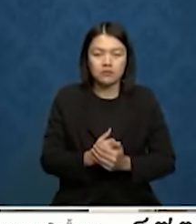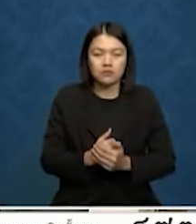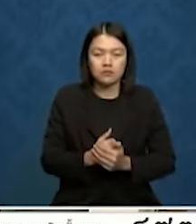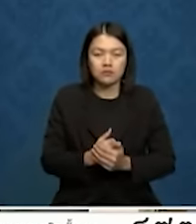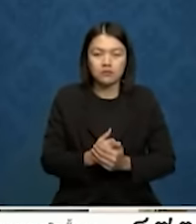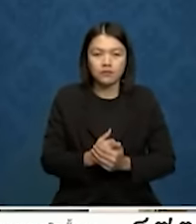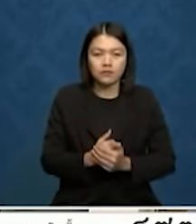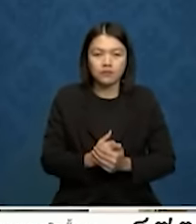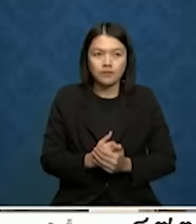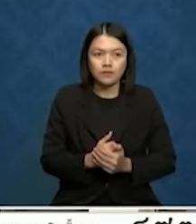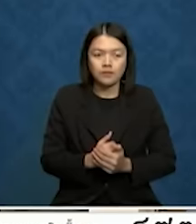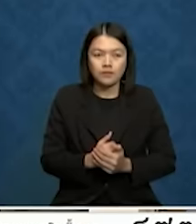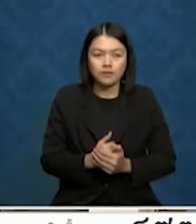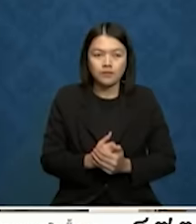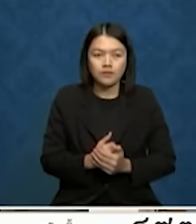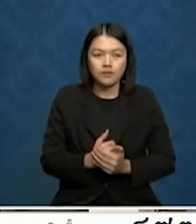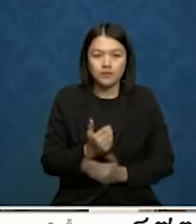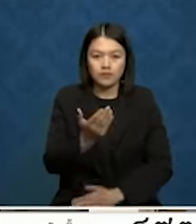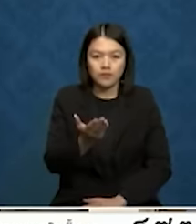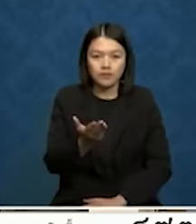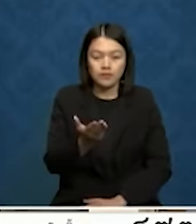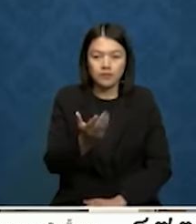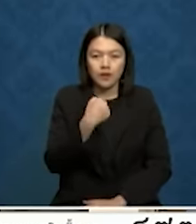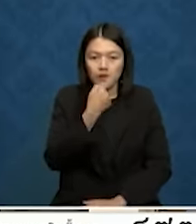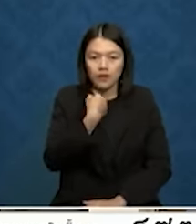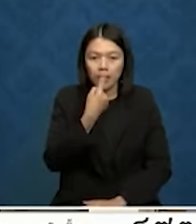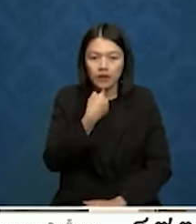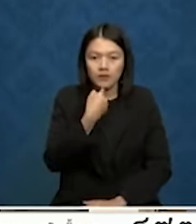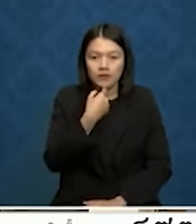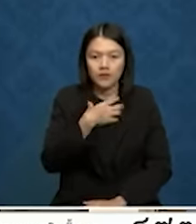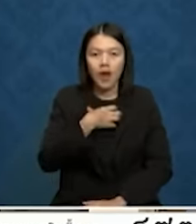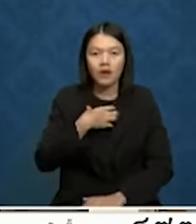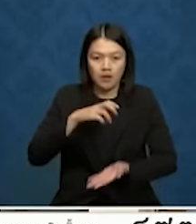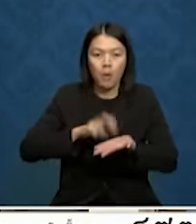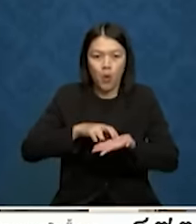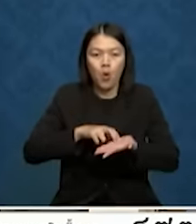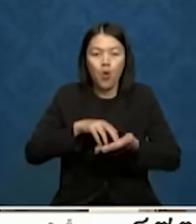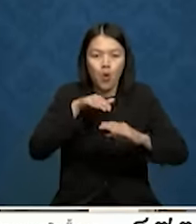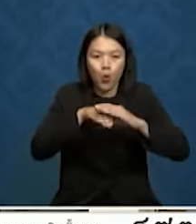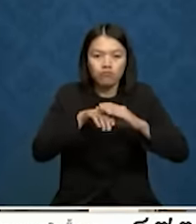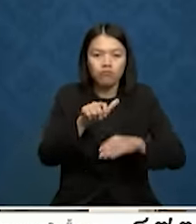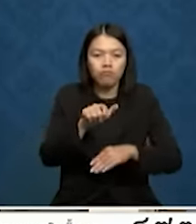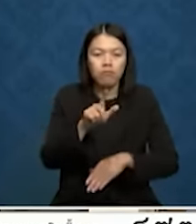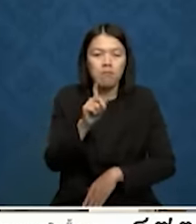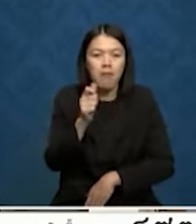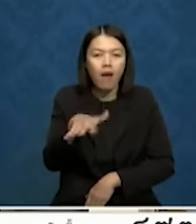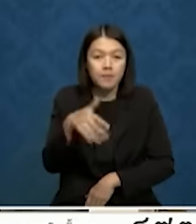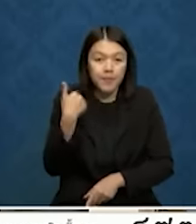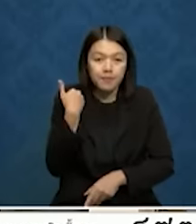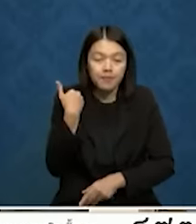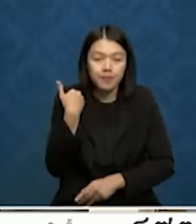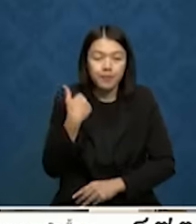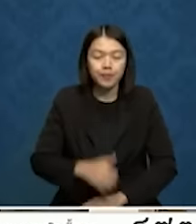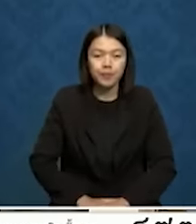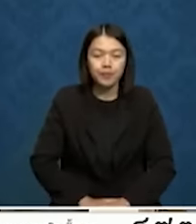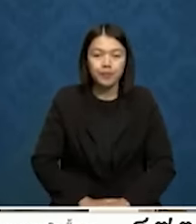ครับเชิญครับใครที่ยังต้องการรับรองและกดบัตรไม่ได้นะ